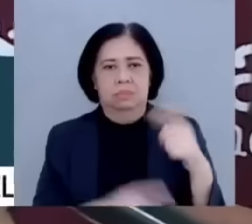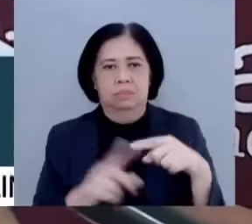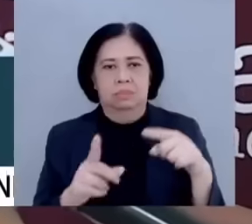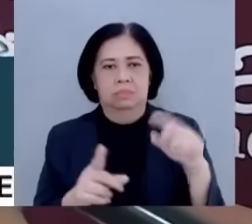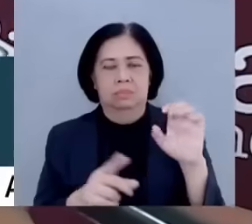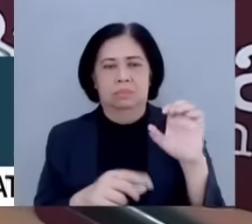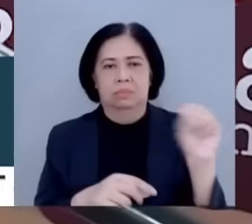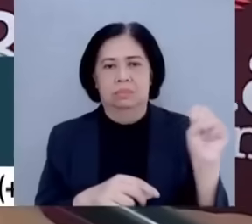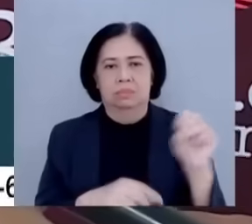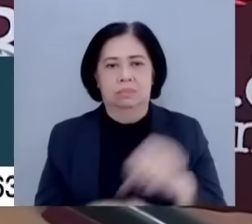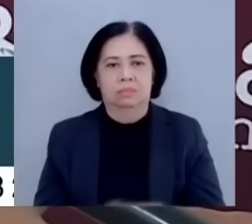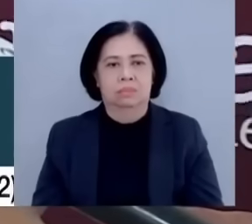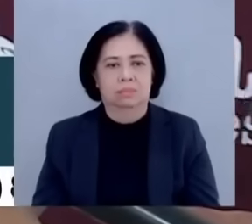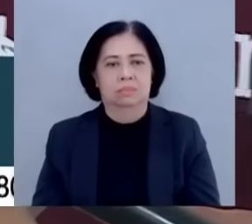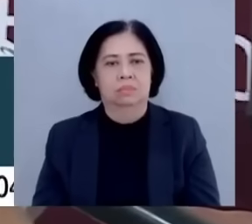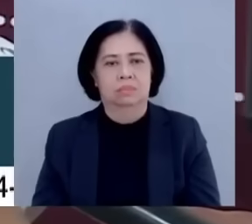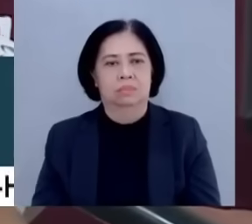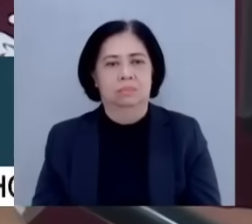ES.